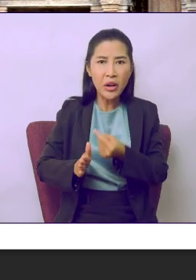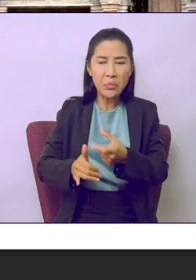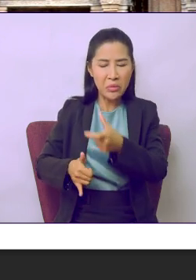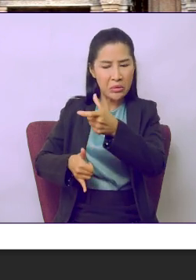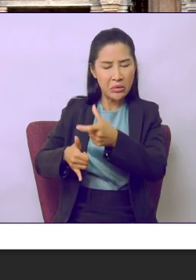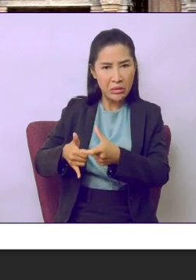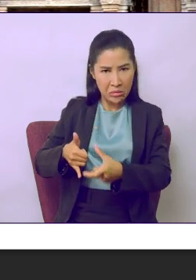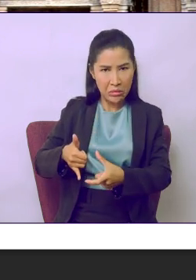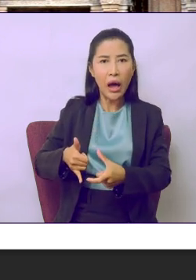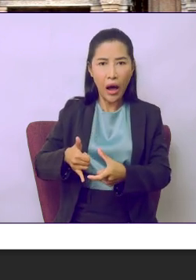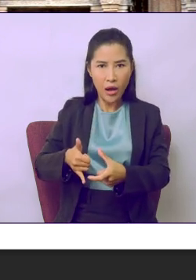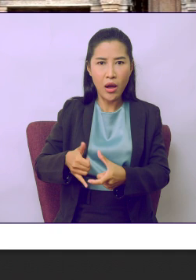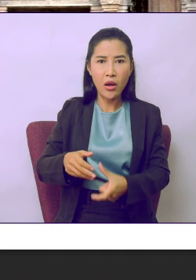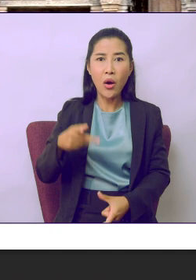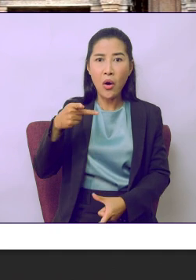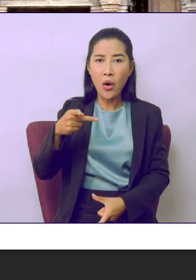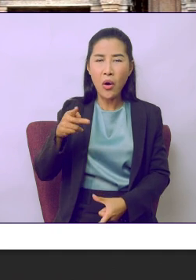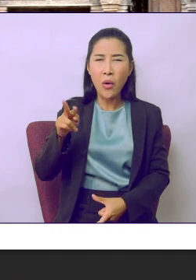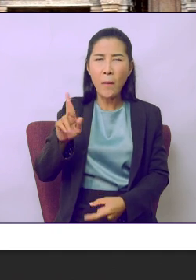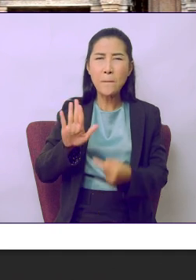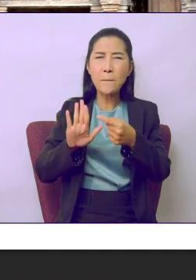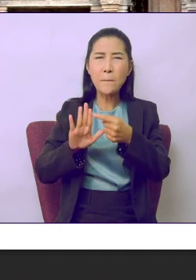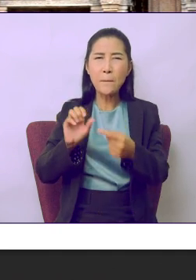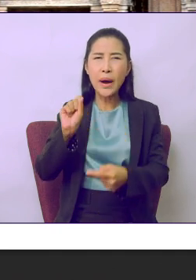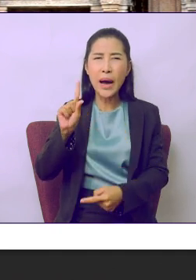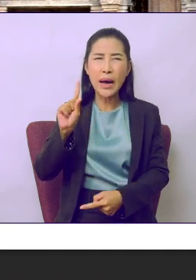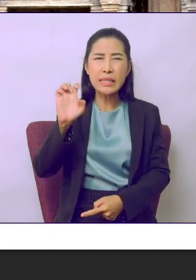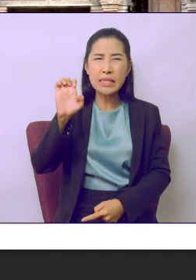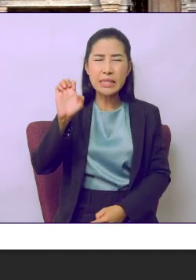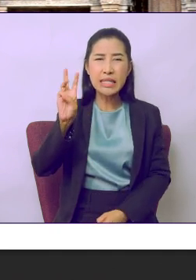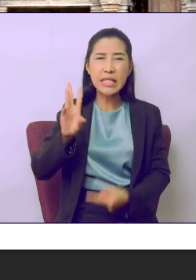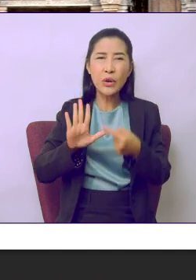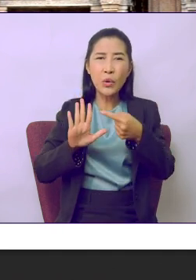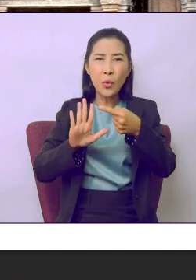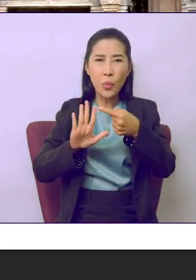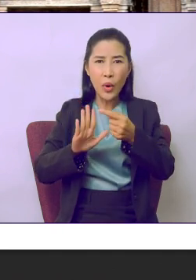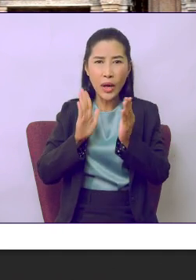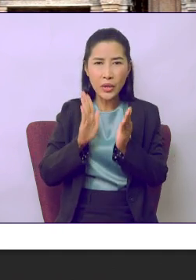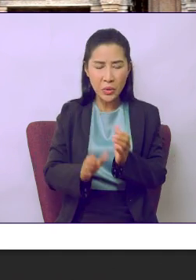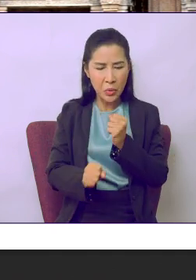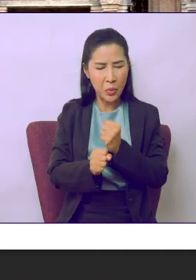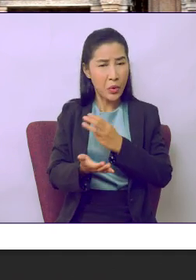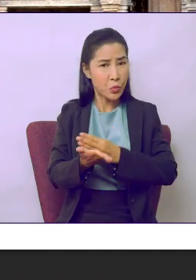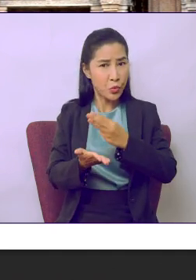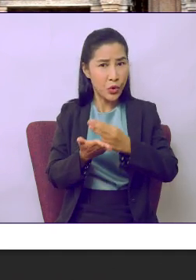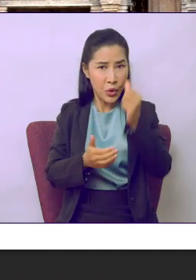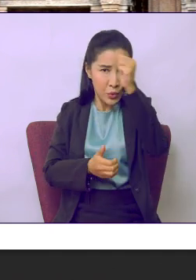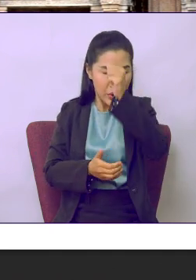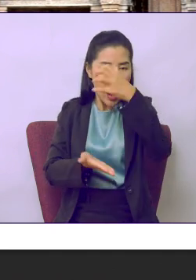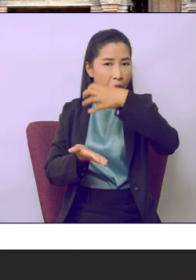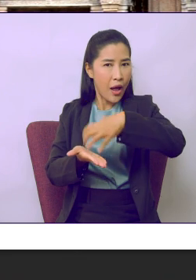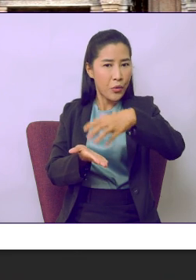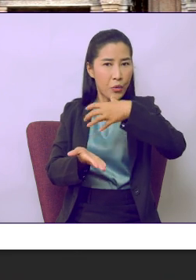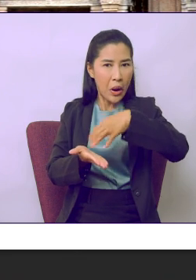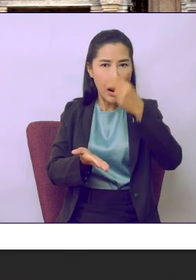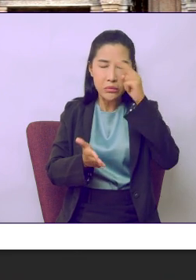ภาพของพระซีวะนะครับตามตามตามตามที่นักวิชาการทางอินเดียเขากล่าวอ้างไว้นะครับก็เลยเอามาให้ให้ดู